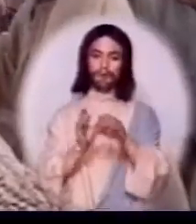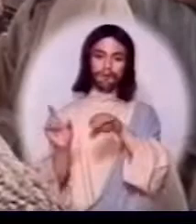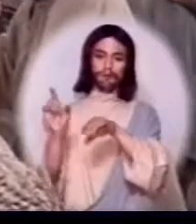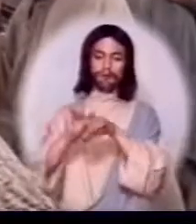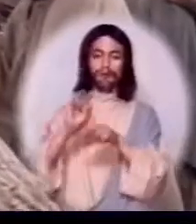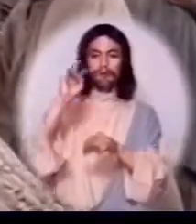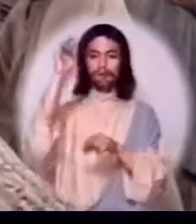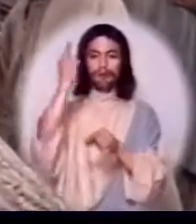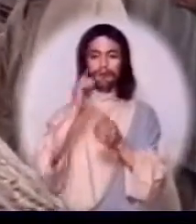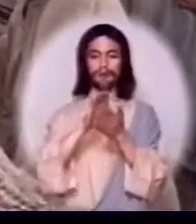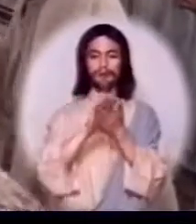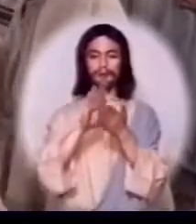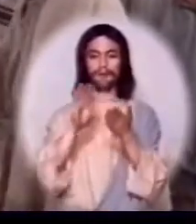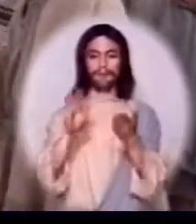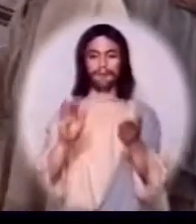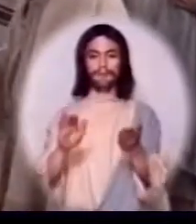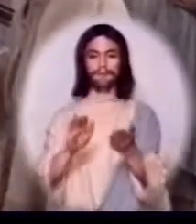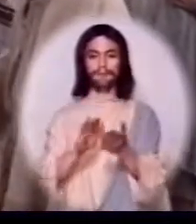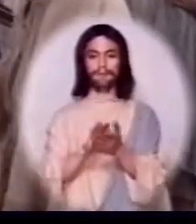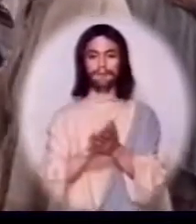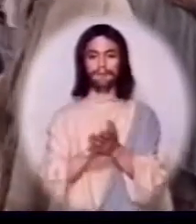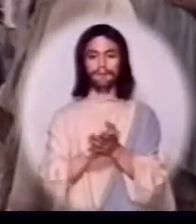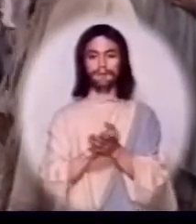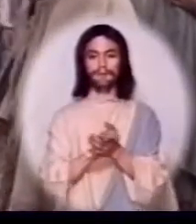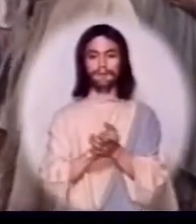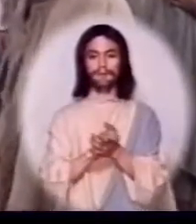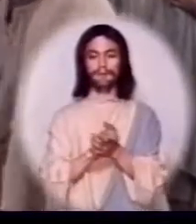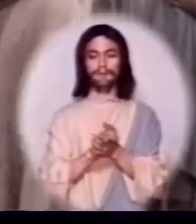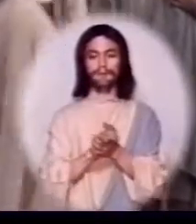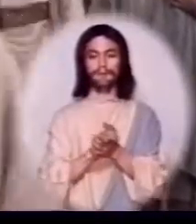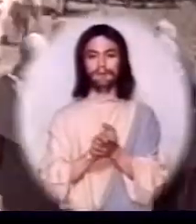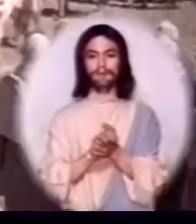후이 되어 돌아올 것이니라.